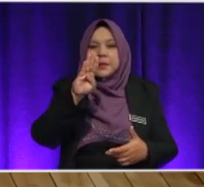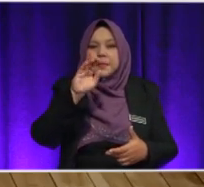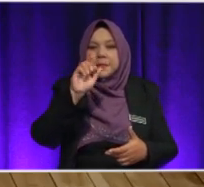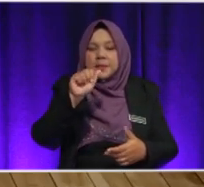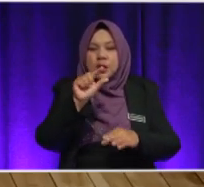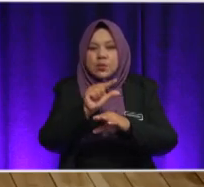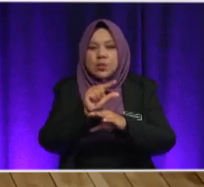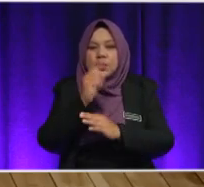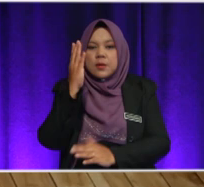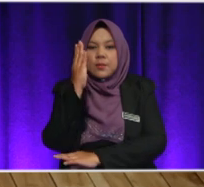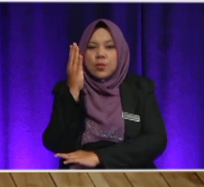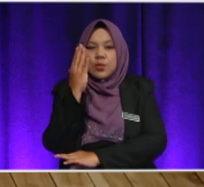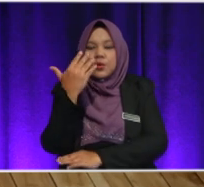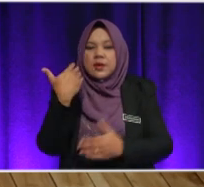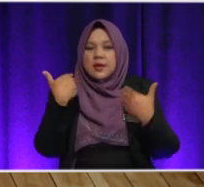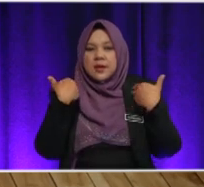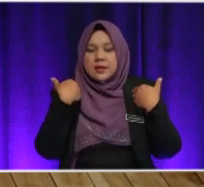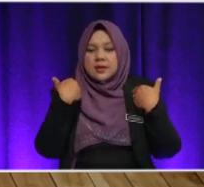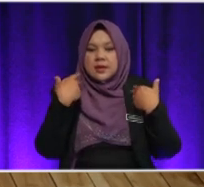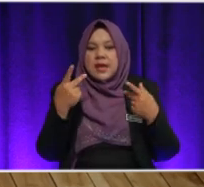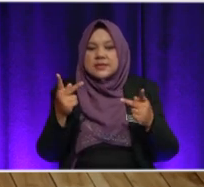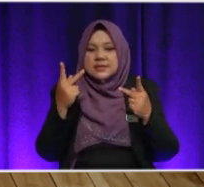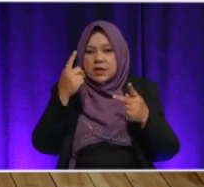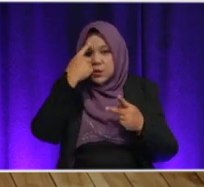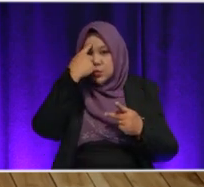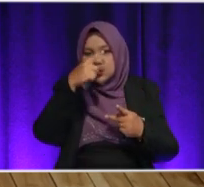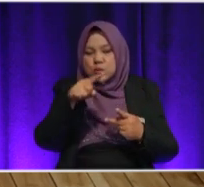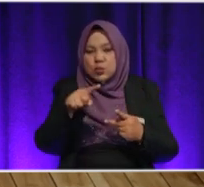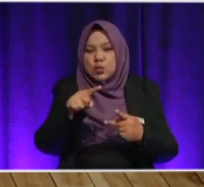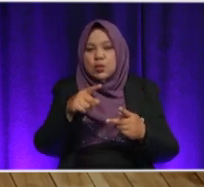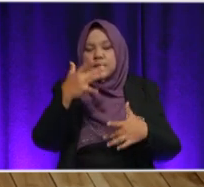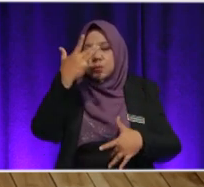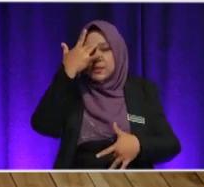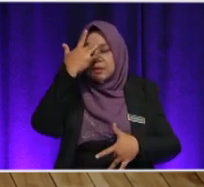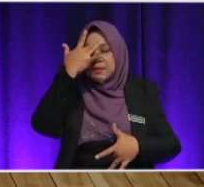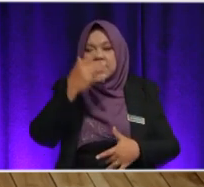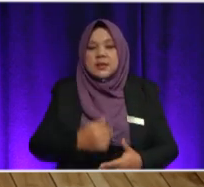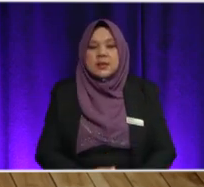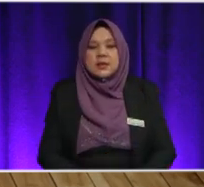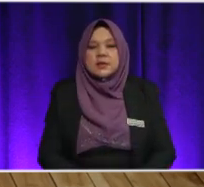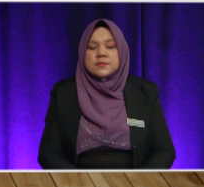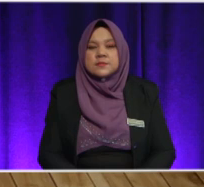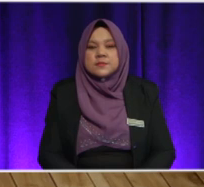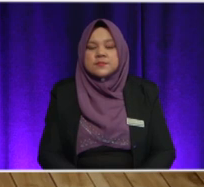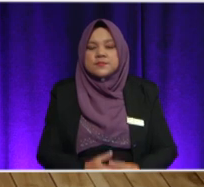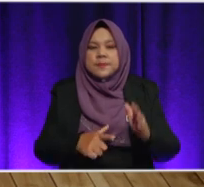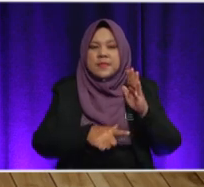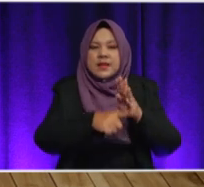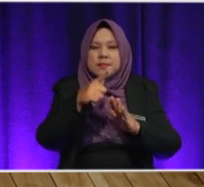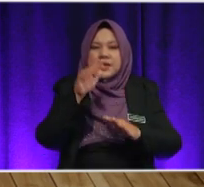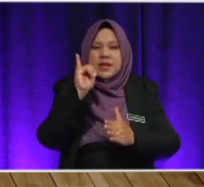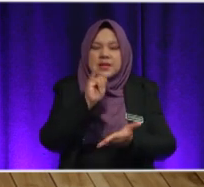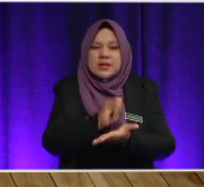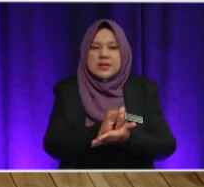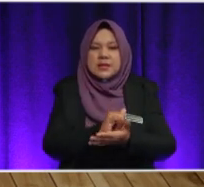bagian tumbuhan yang memiliki khasiat untuk mengobati penyakit penggunaan herbal lebih diyakini oleh